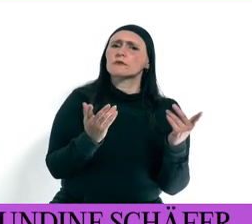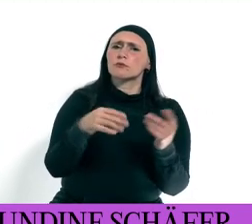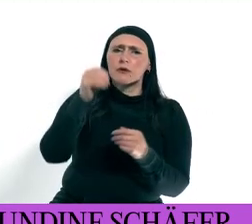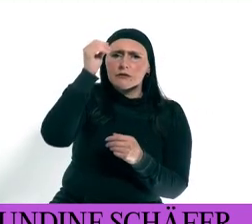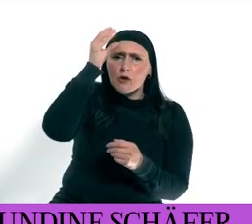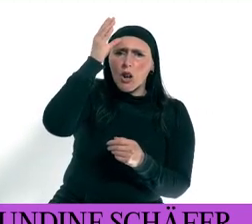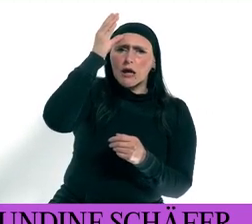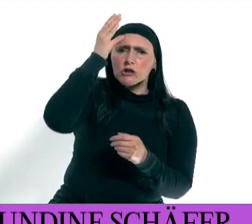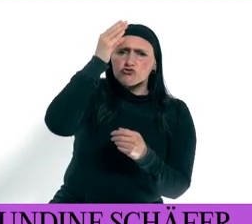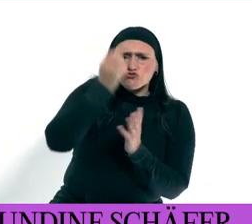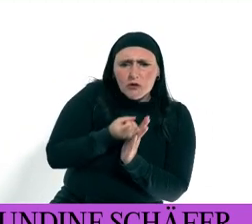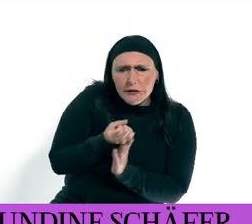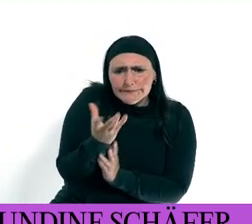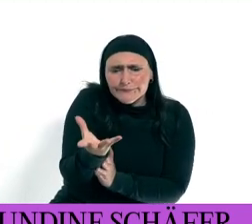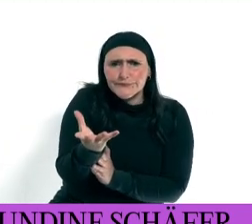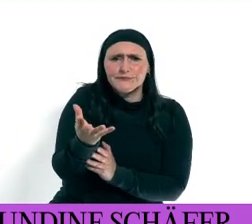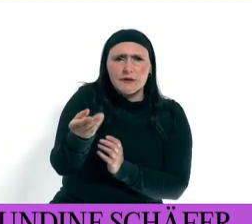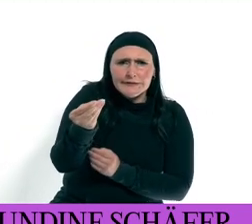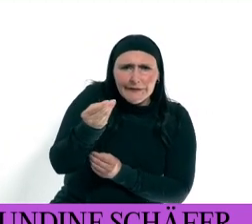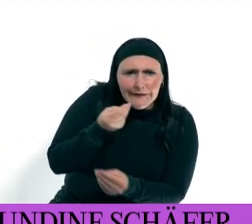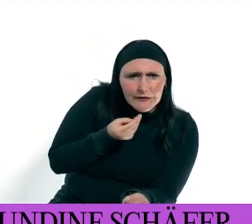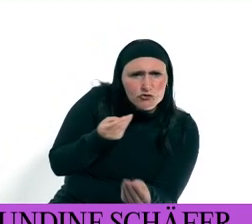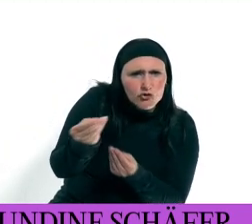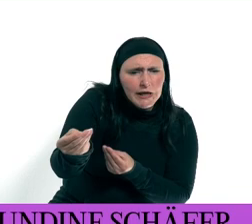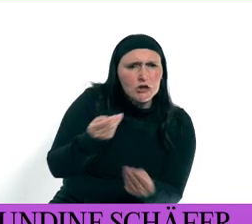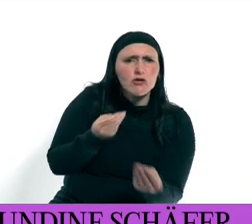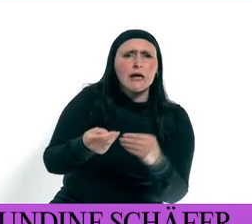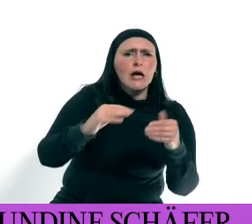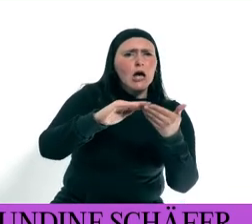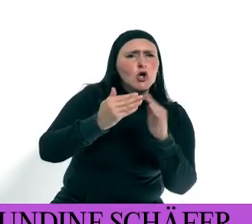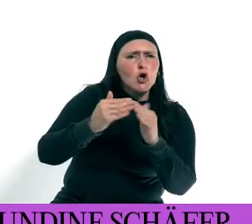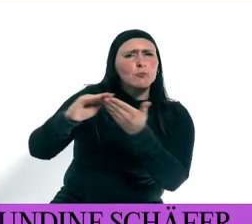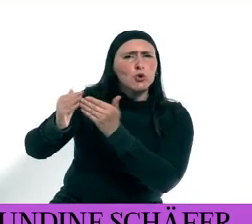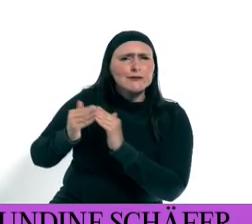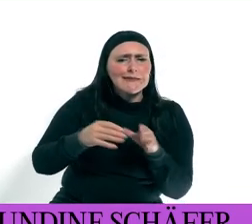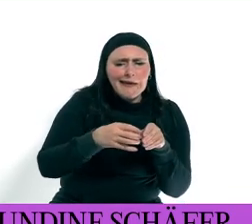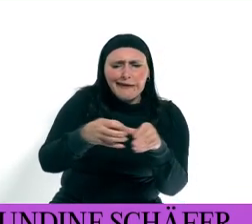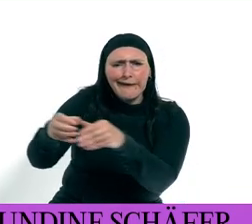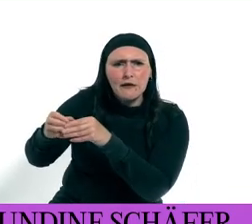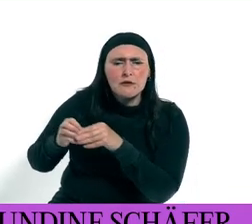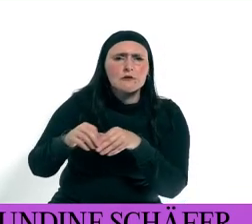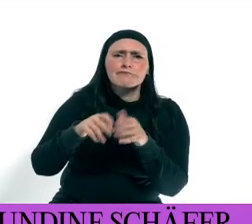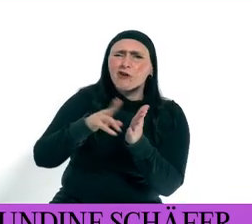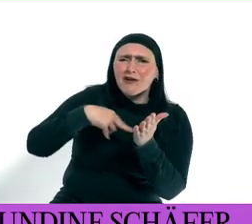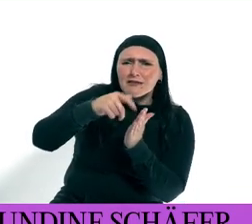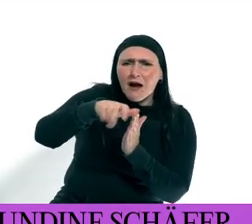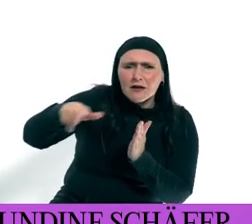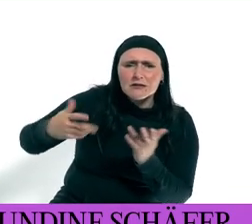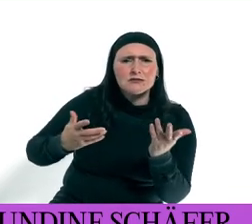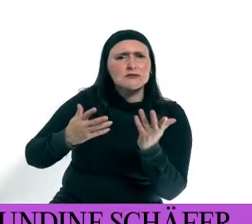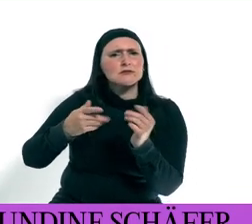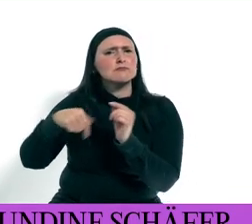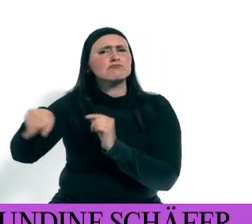den Institutionen rausgeht, ein anderer Ansatz greift,